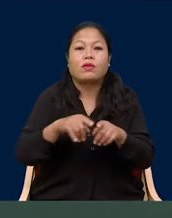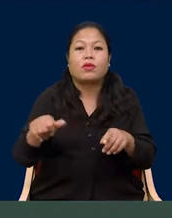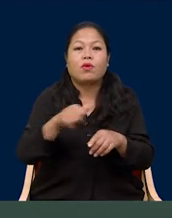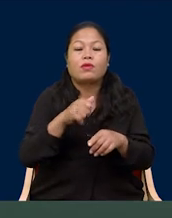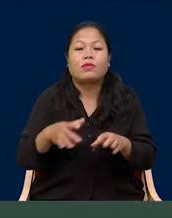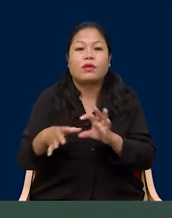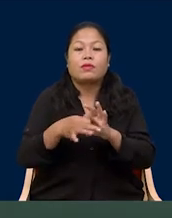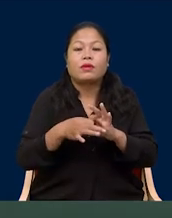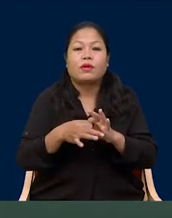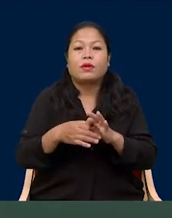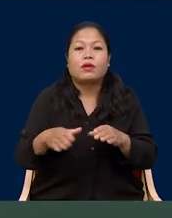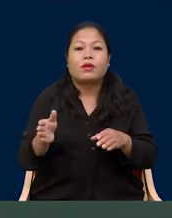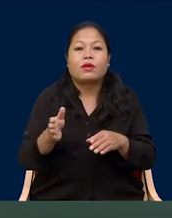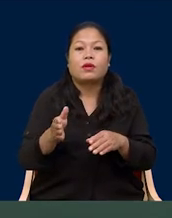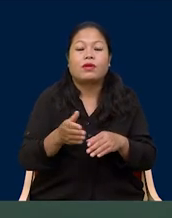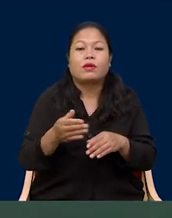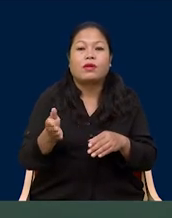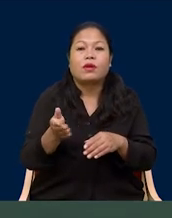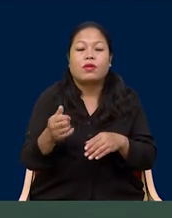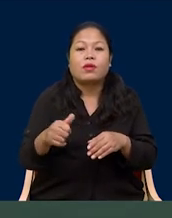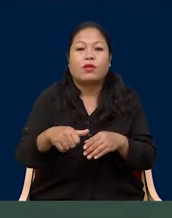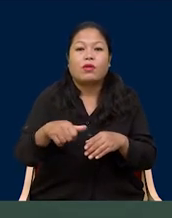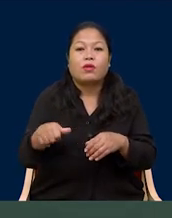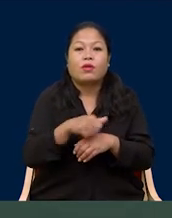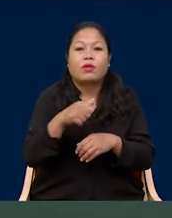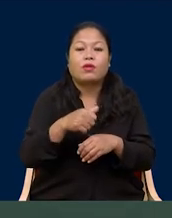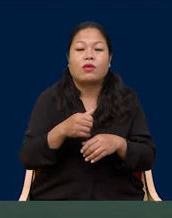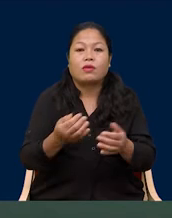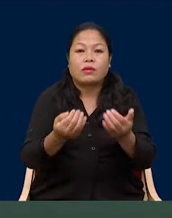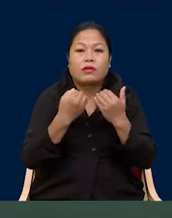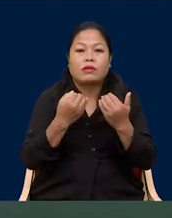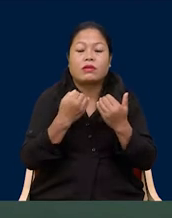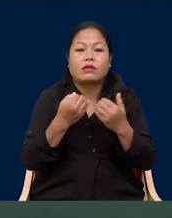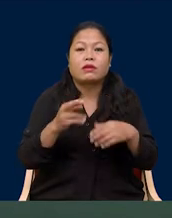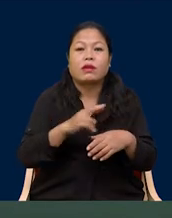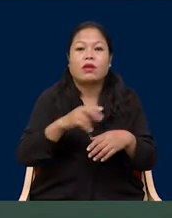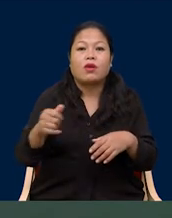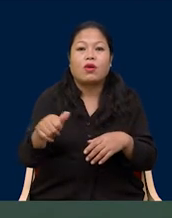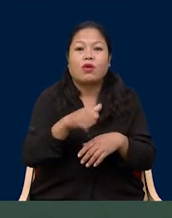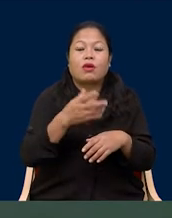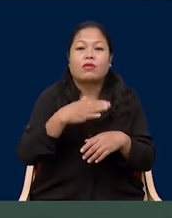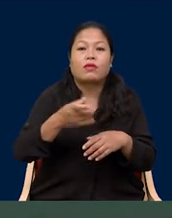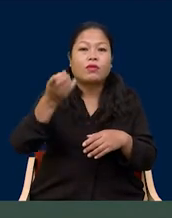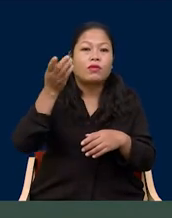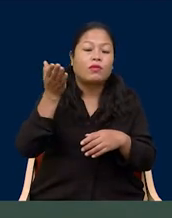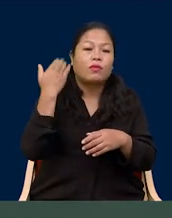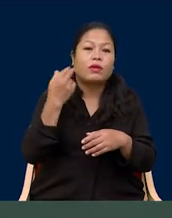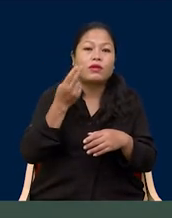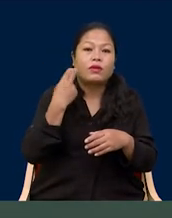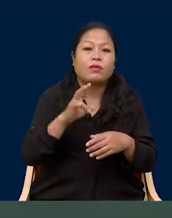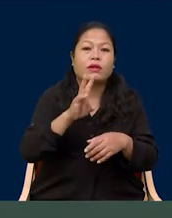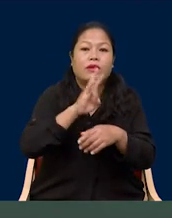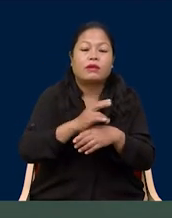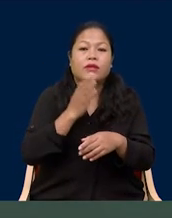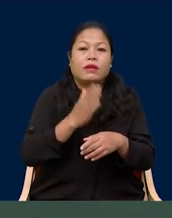के हो भने, उहाँहरूसँग मिलेर उहाँहरूले वे अफ लाइफ जुन भन्छौँ हामी, उहाँहरूसँग सिकेर र उहाँहरूसँग भएको पुस्तौँदेखि